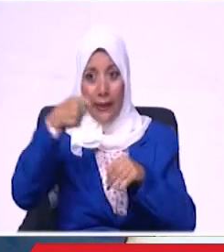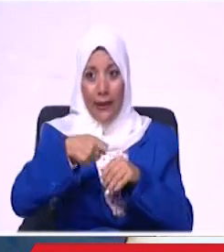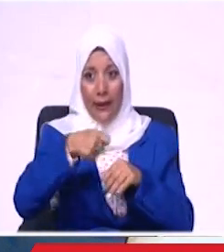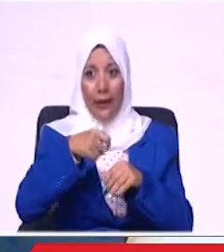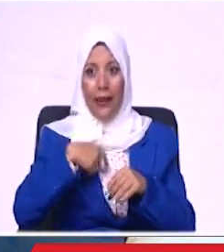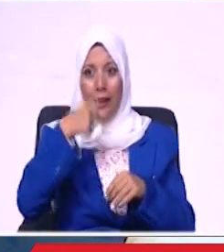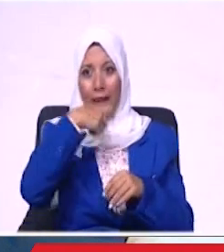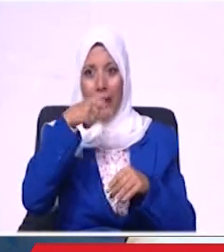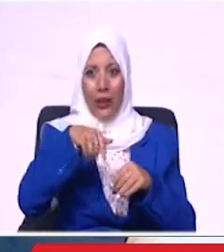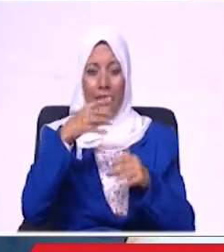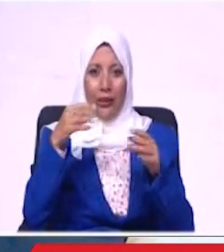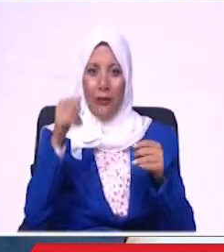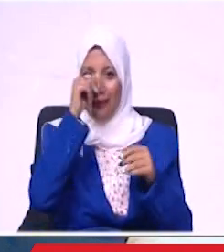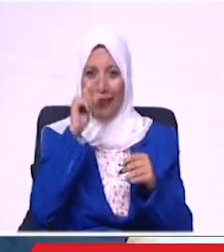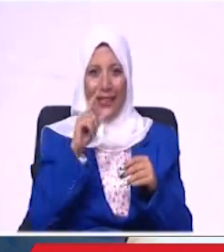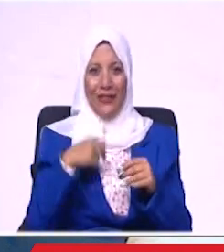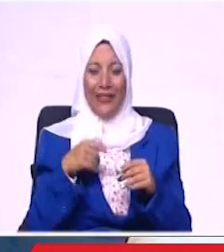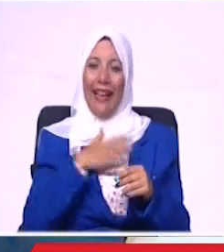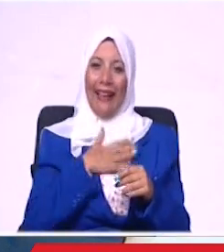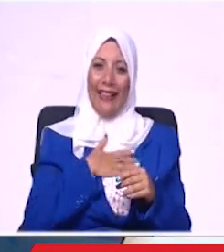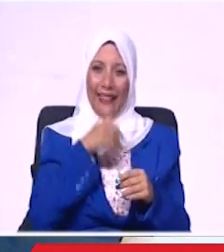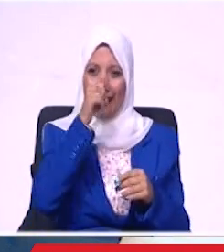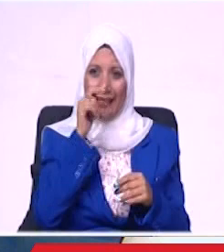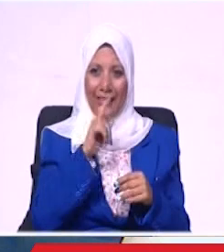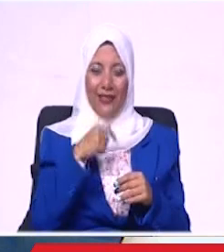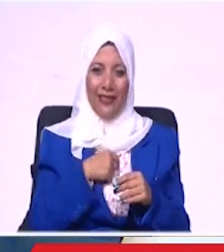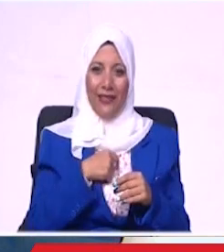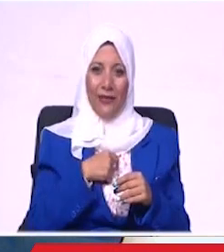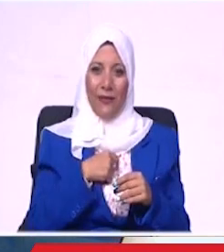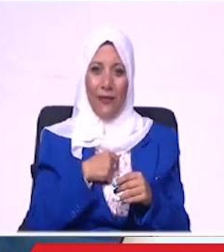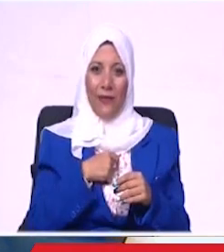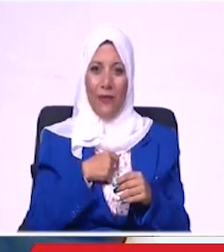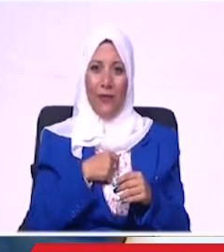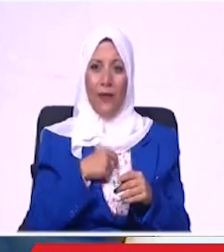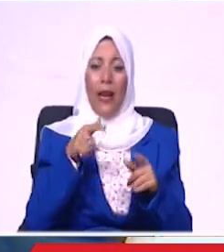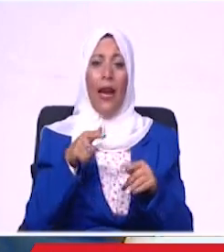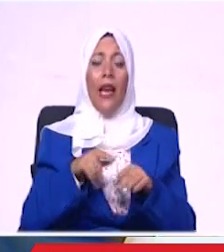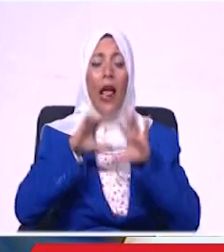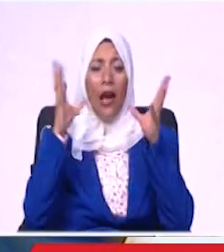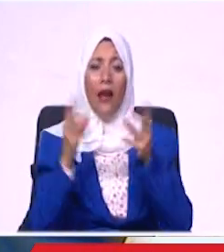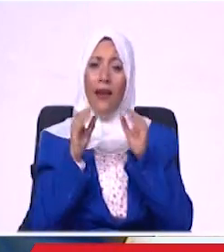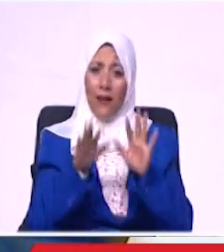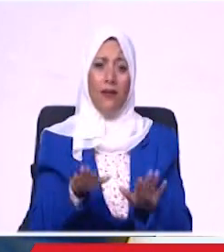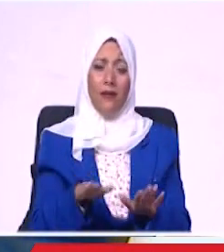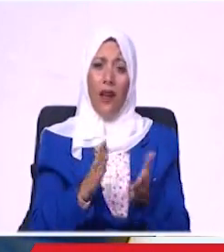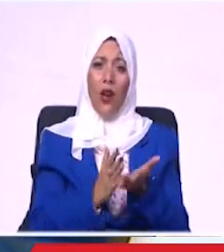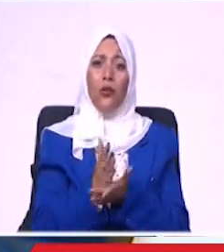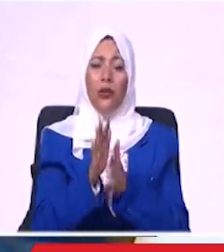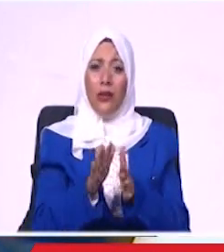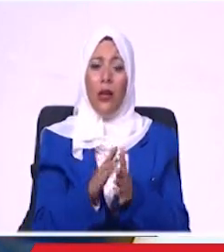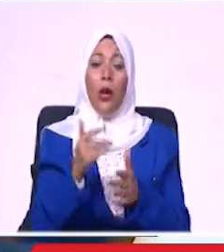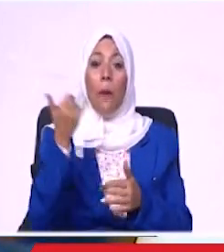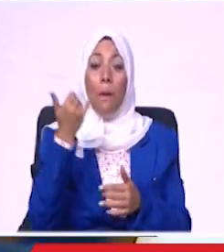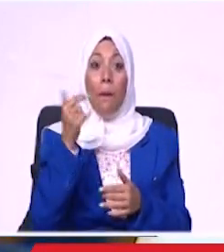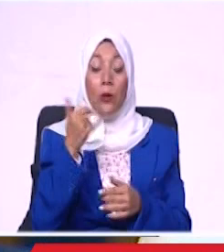انا عيطت كتير النهارده، ما تزعليش لا مني، والله ما حقك عيطتش عليا. ولا حاجه، هي الحياه كده. بس المهم ان